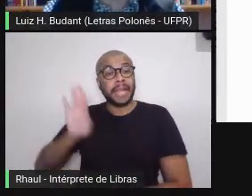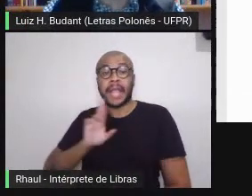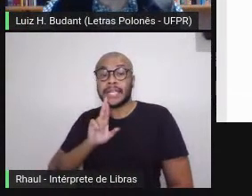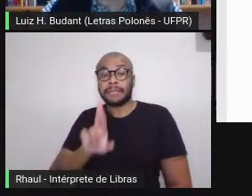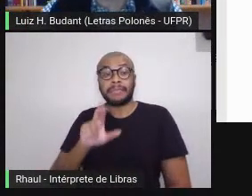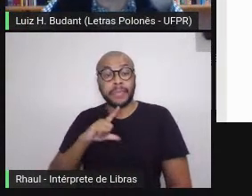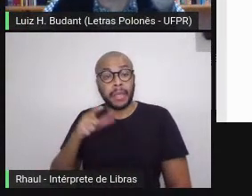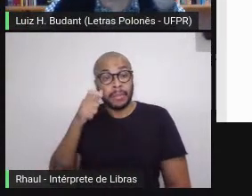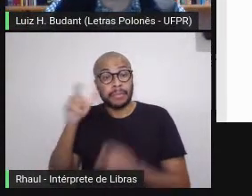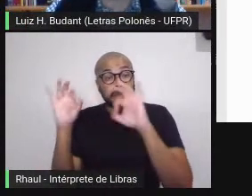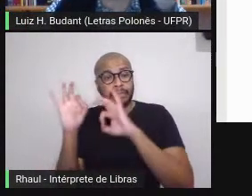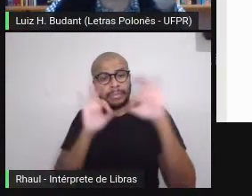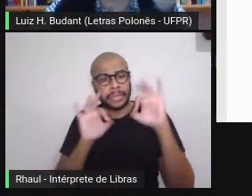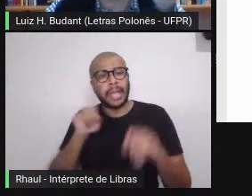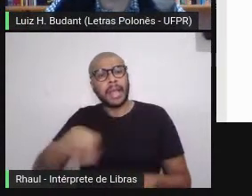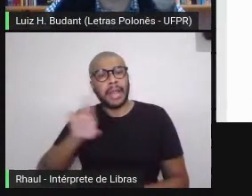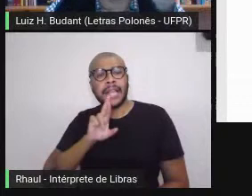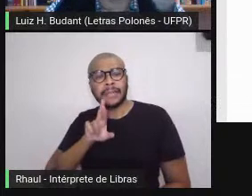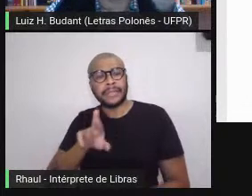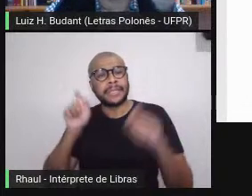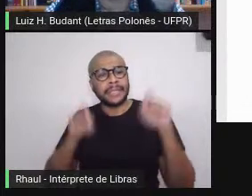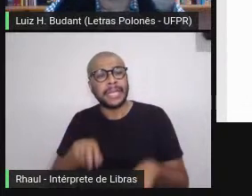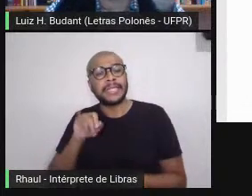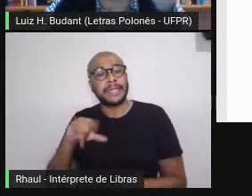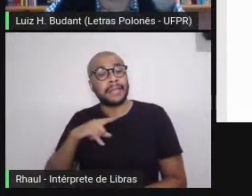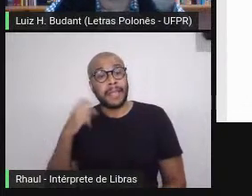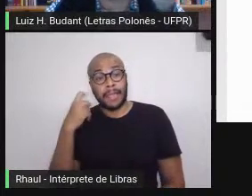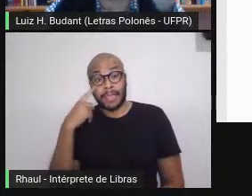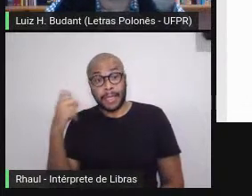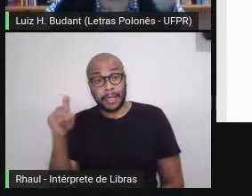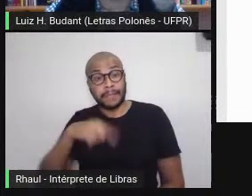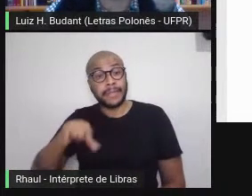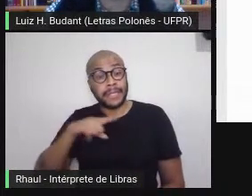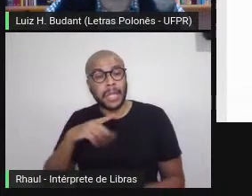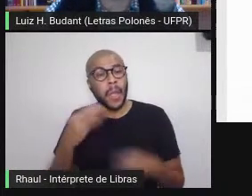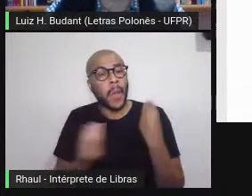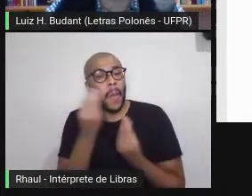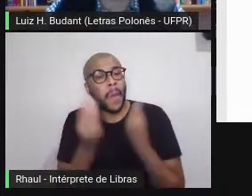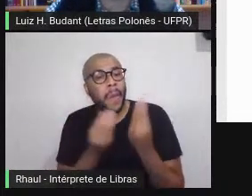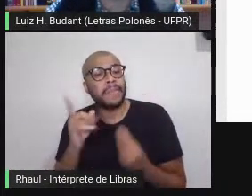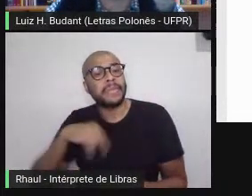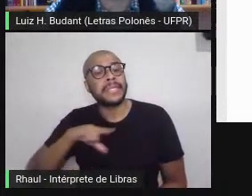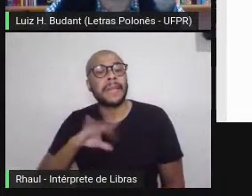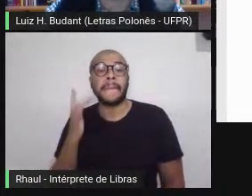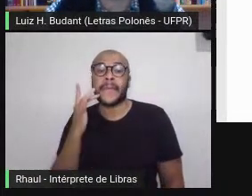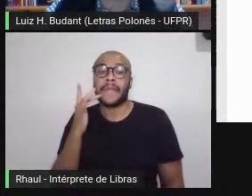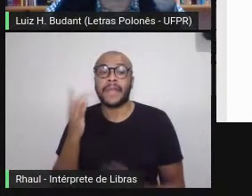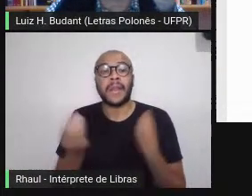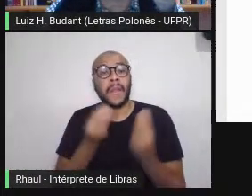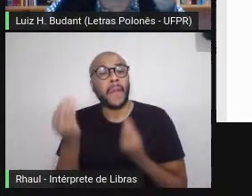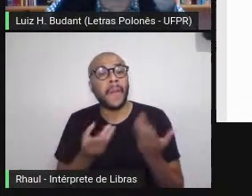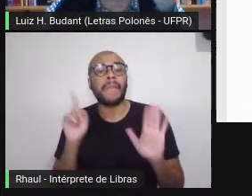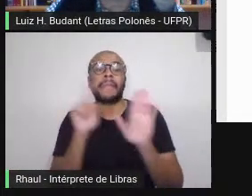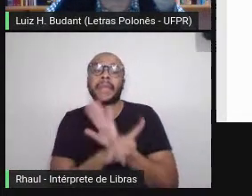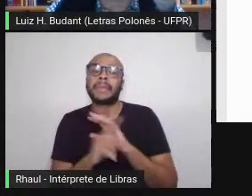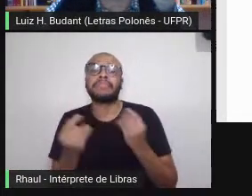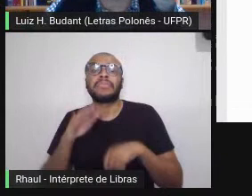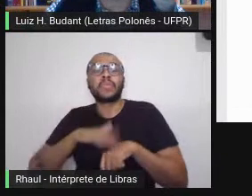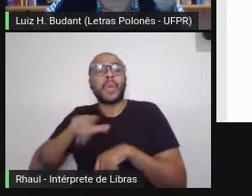estão assistindo. Se você tem interesse na questão da declinação, você preferiria passar para as